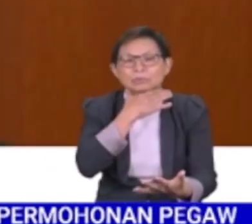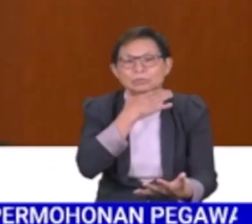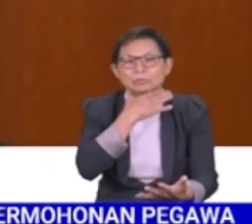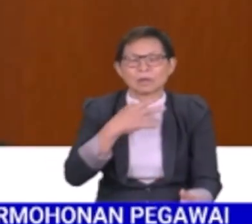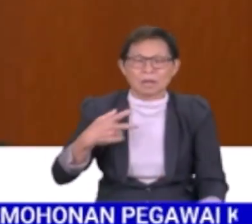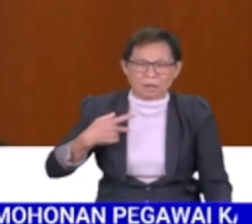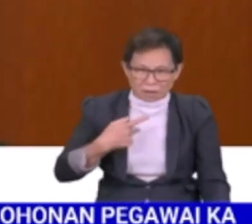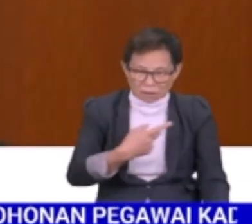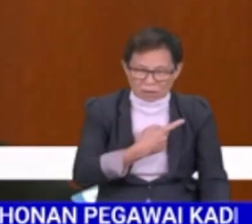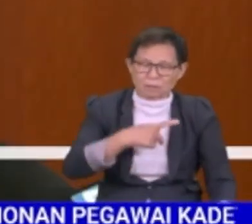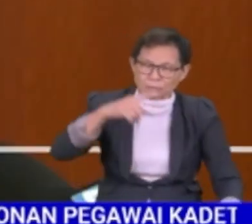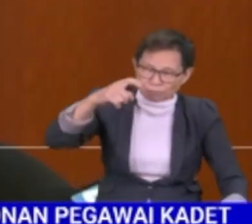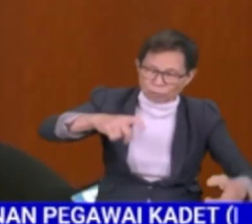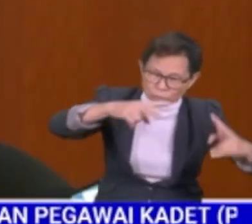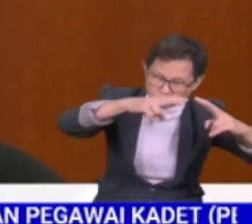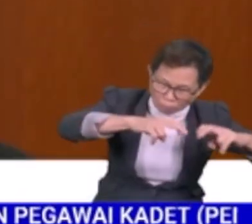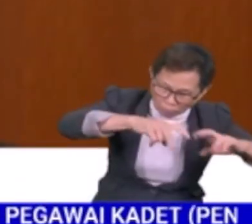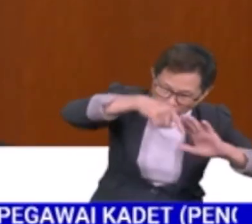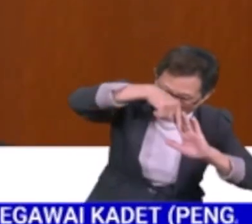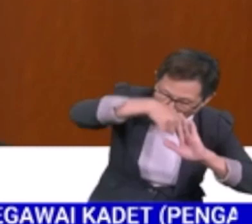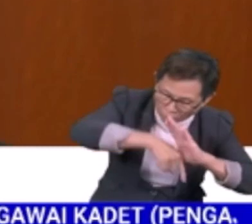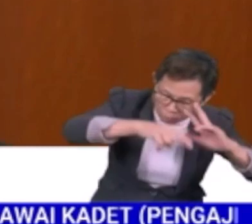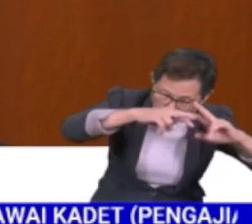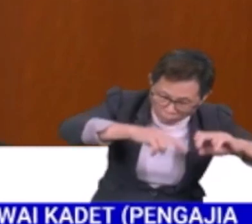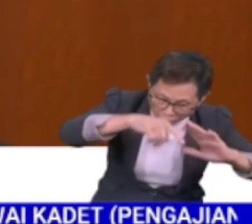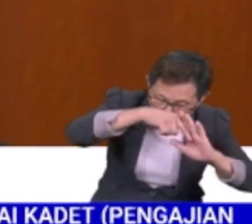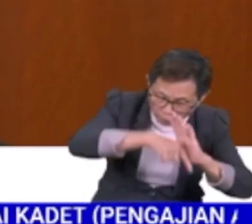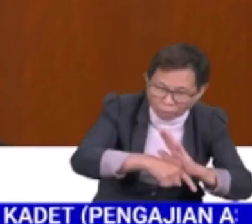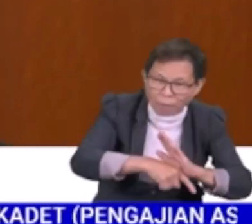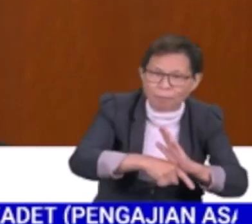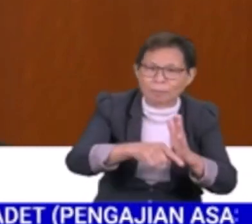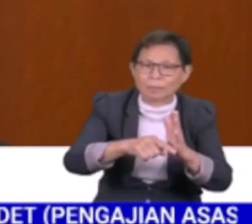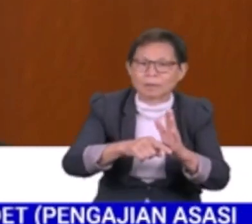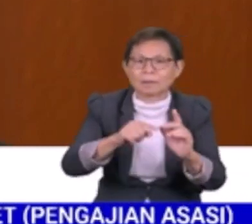kita perlu mengkaji secara lebih mendalam pecahan